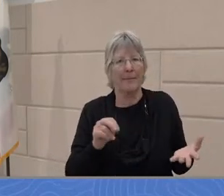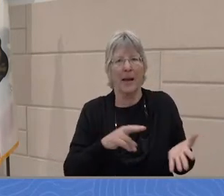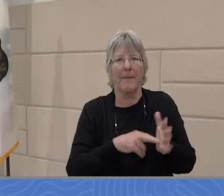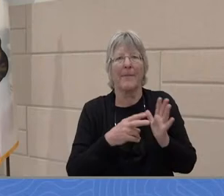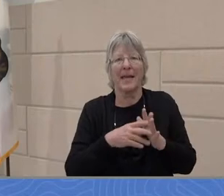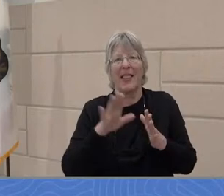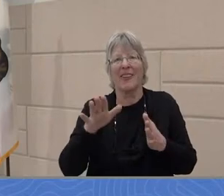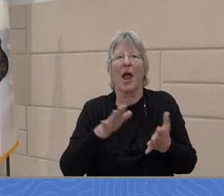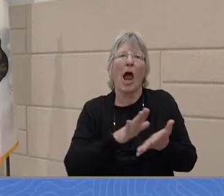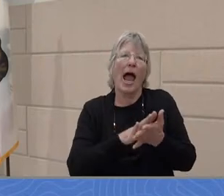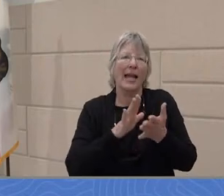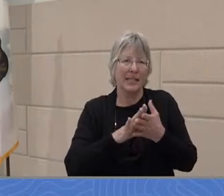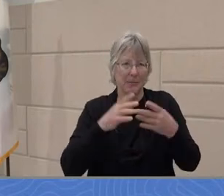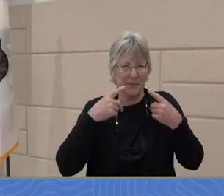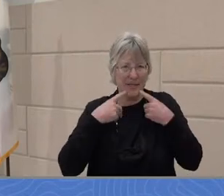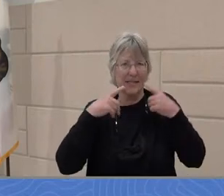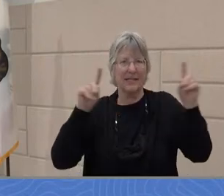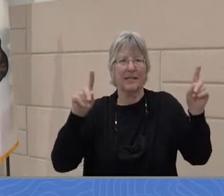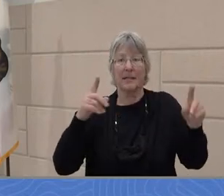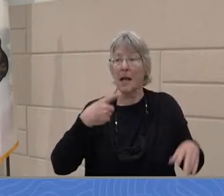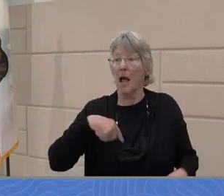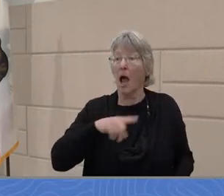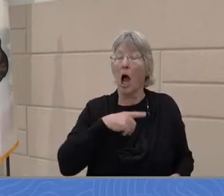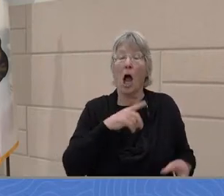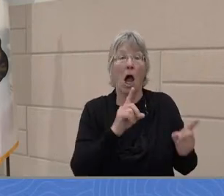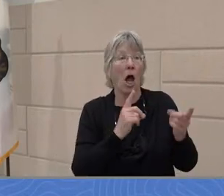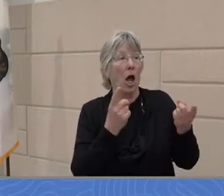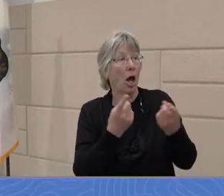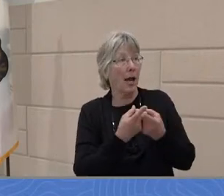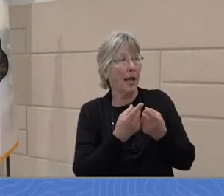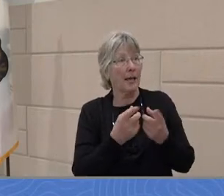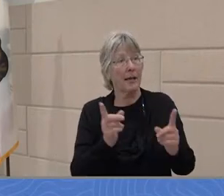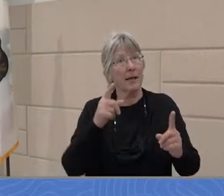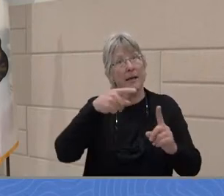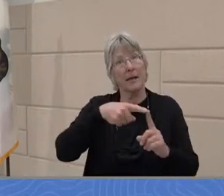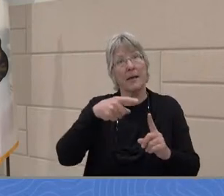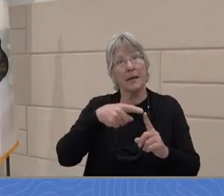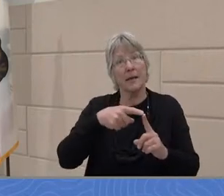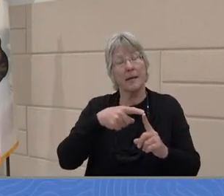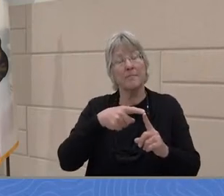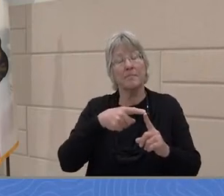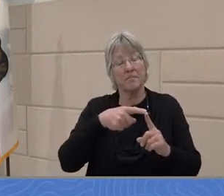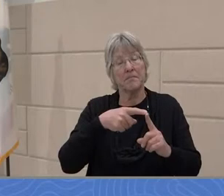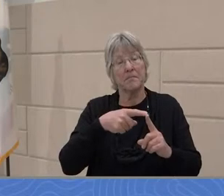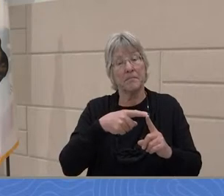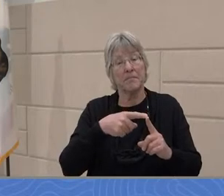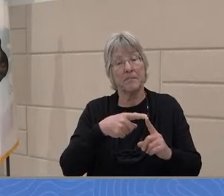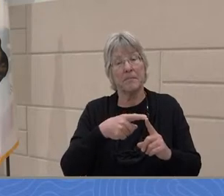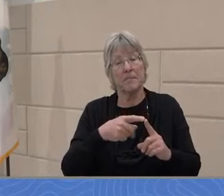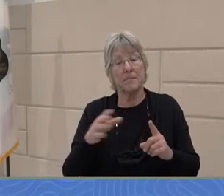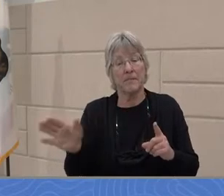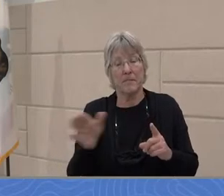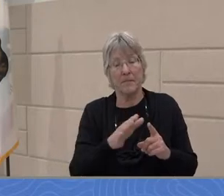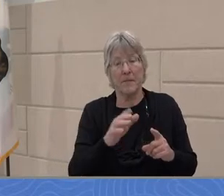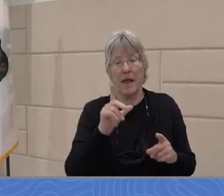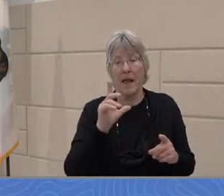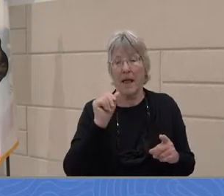กรรมวิธีศึกษาเมียนกาจกใจครองกรรมรัตนาแต่โดยฉะนั้นยังจางอันเยอไอจ